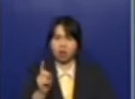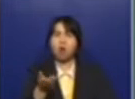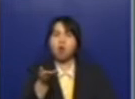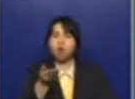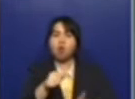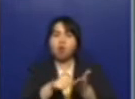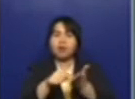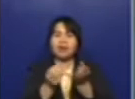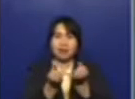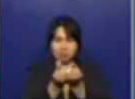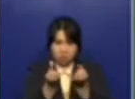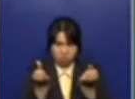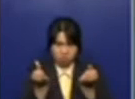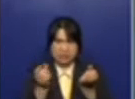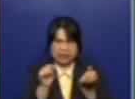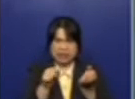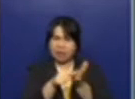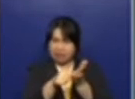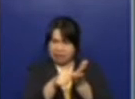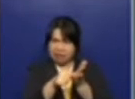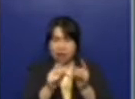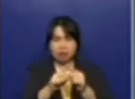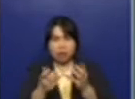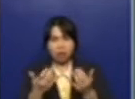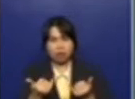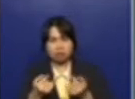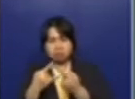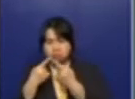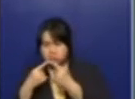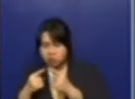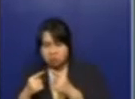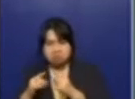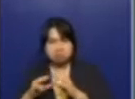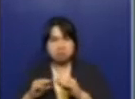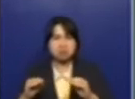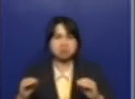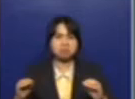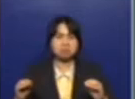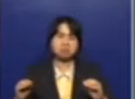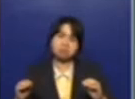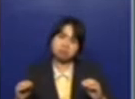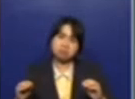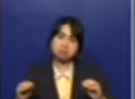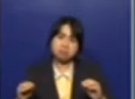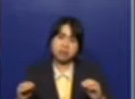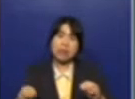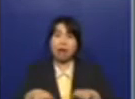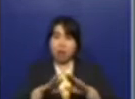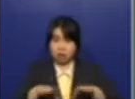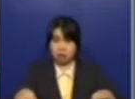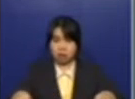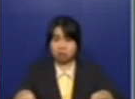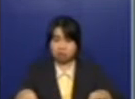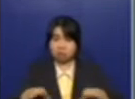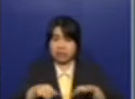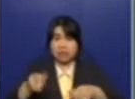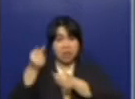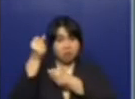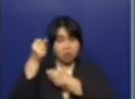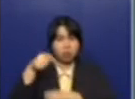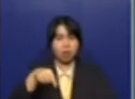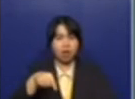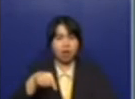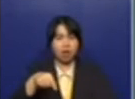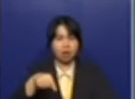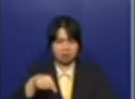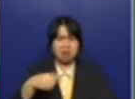รมนูญบัดนี้ยังไม่ได้รับการตอบสนองแต่อย่างใดนักศึกษาได้เคย